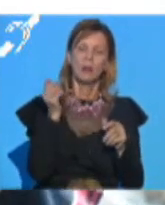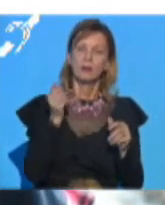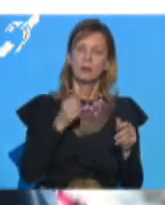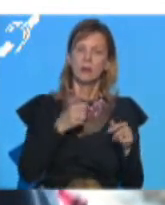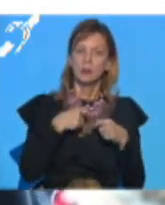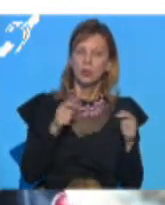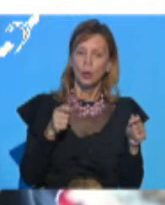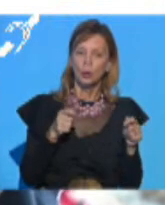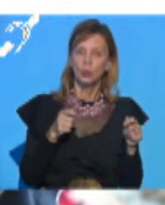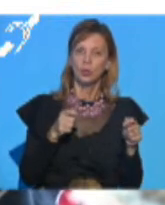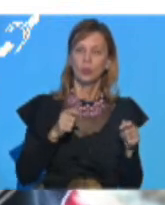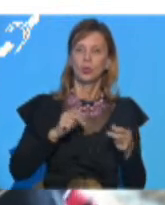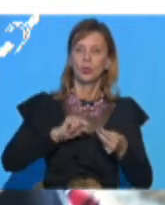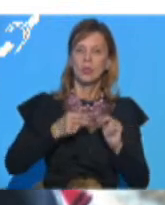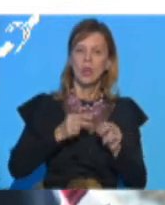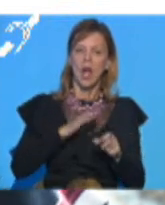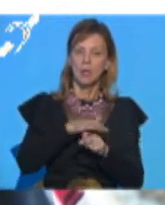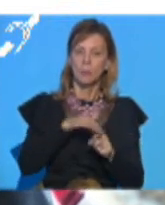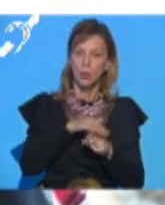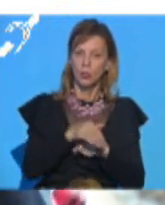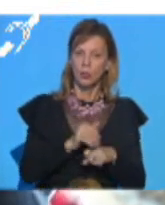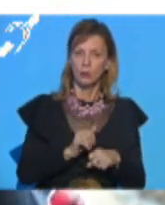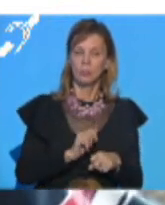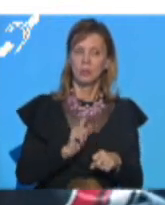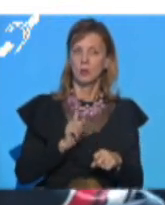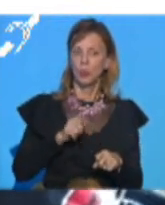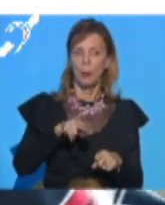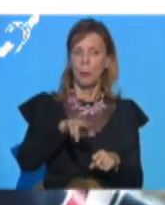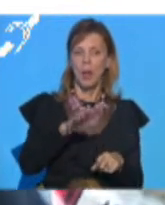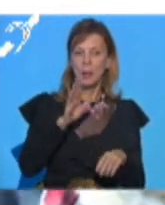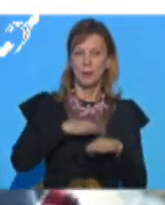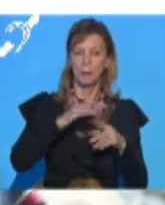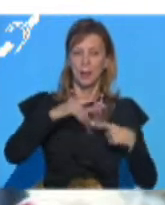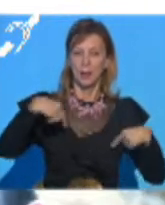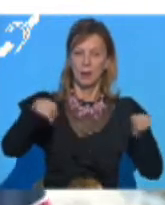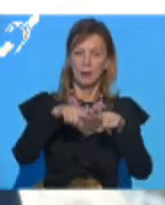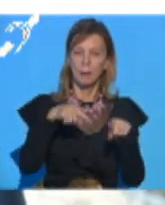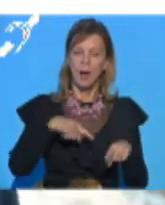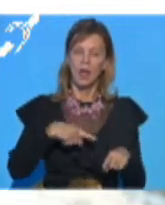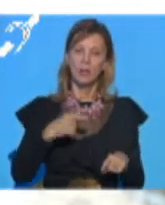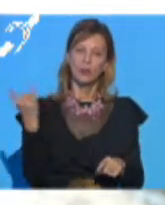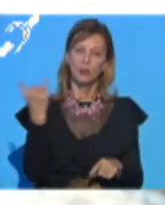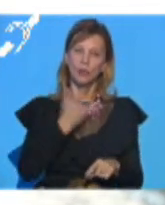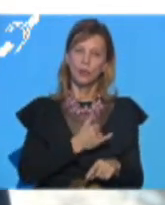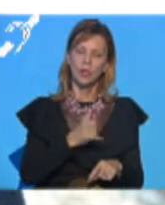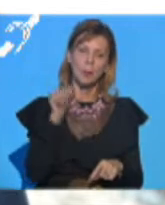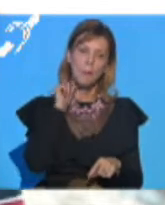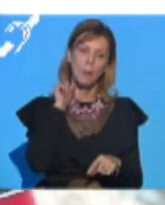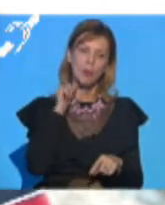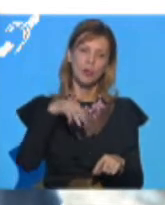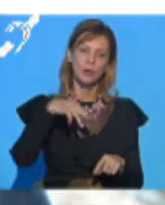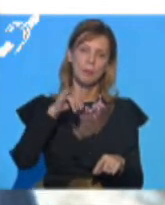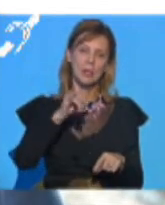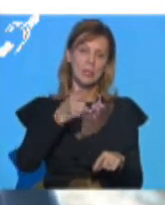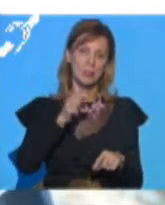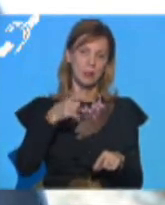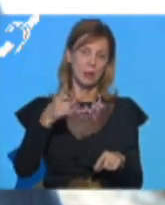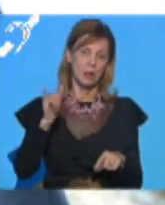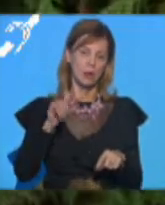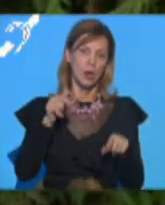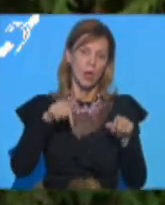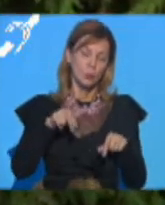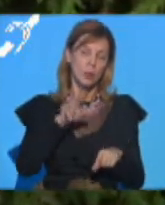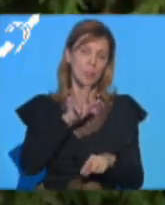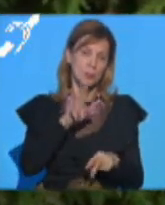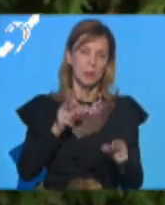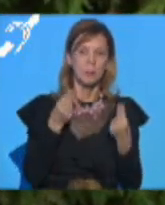uscat, avem porumbul nostru, nu merg pe câmp, aici nu vin mistreții să ia contact și atunci